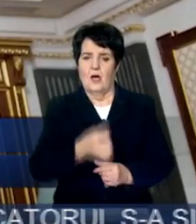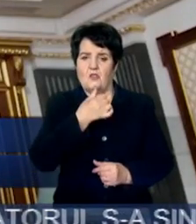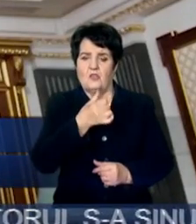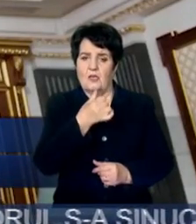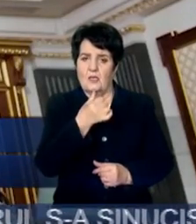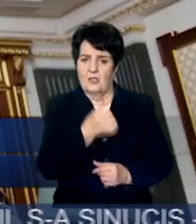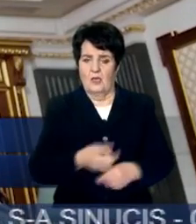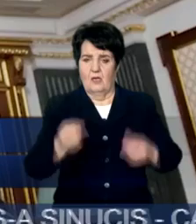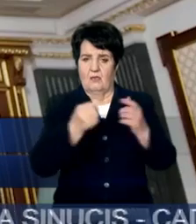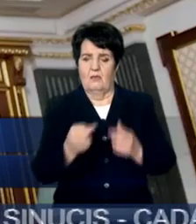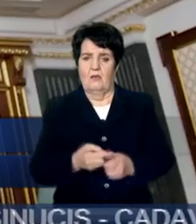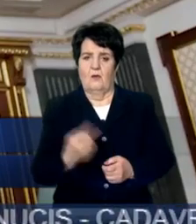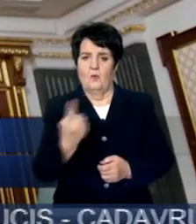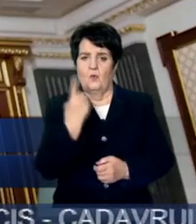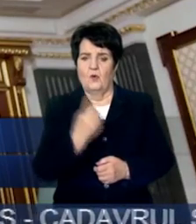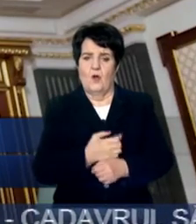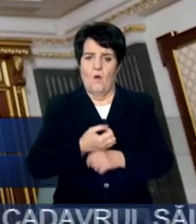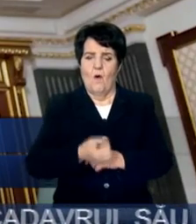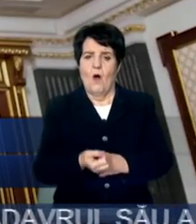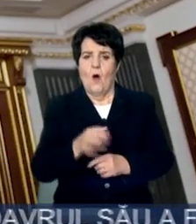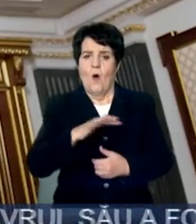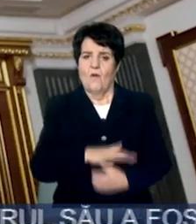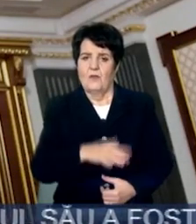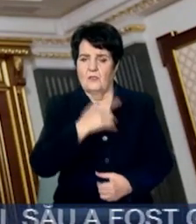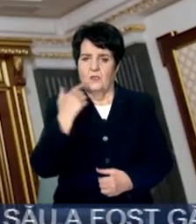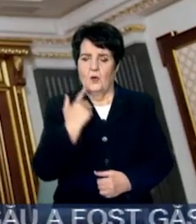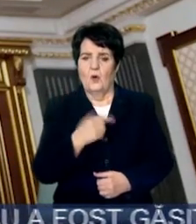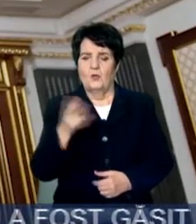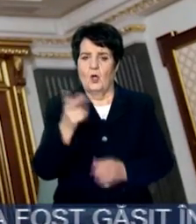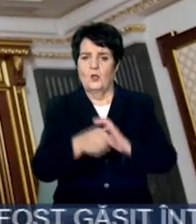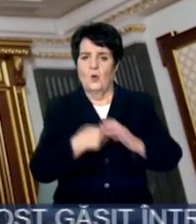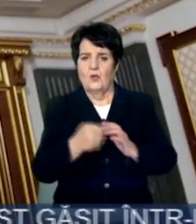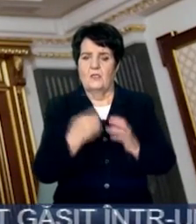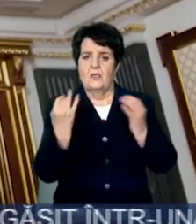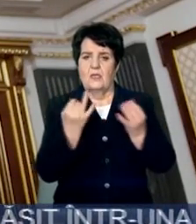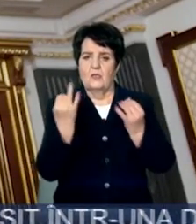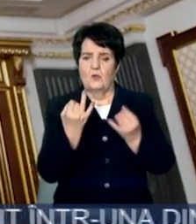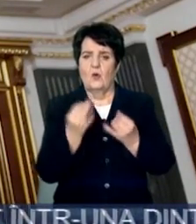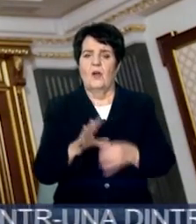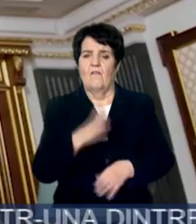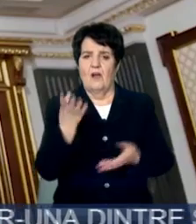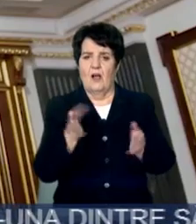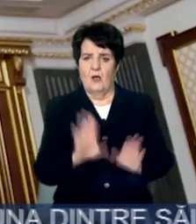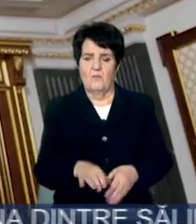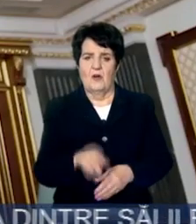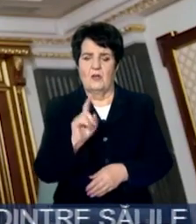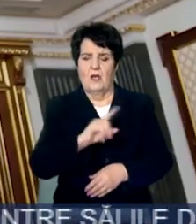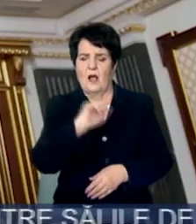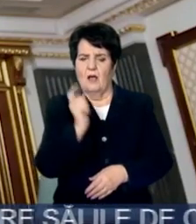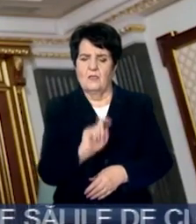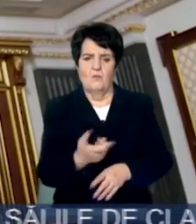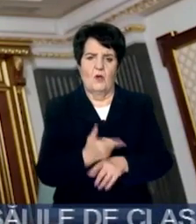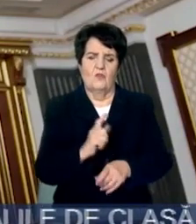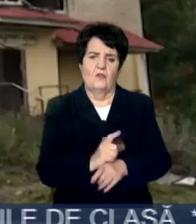Încercările constante ale unei ofensive ruse în regiunea Donetsk vor rămâne cu siguranță în istoria războaielor ca una dintre cele mai crunte crime